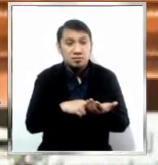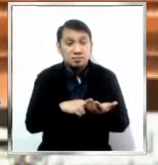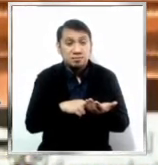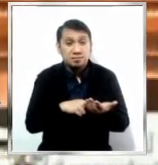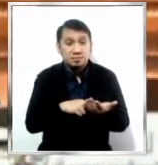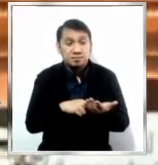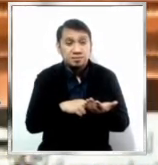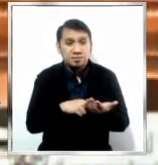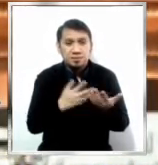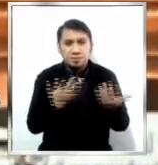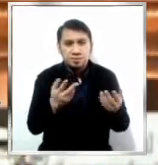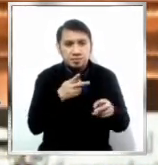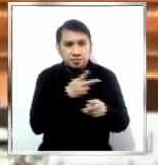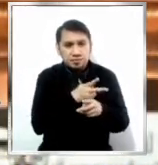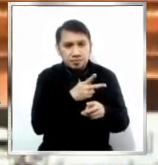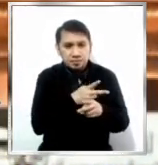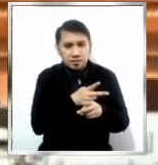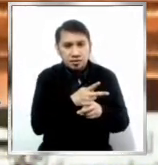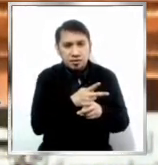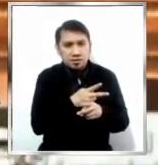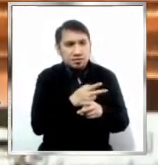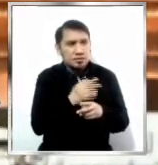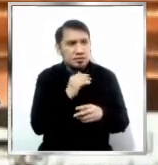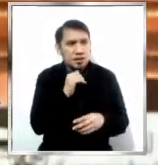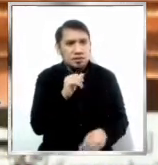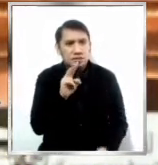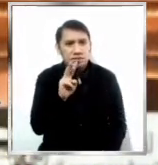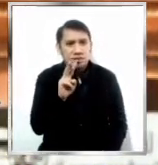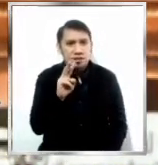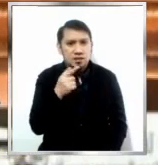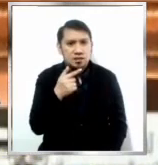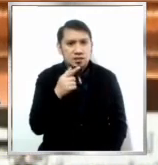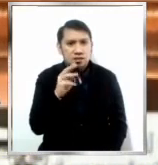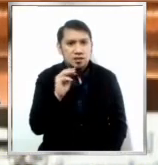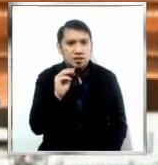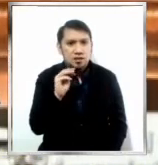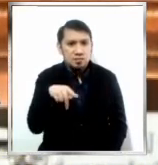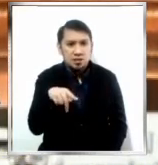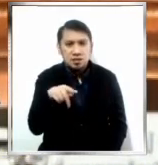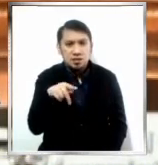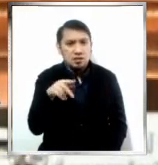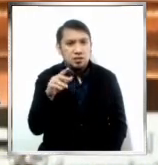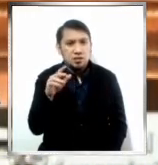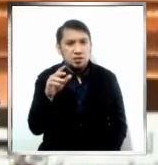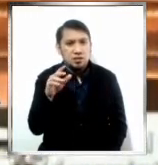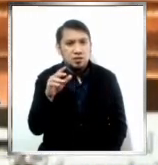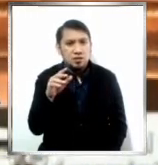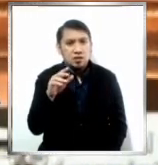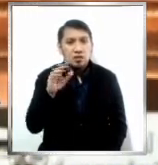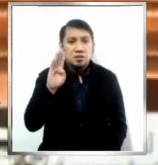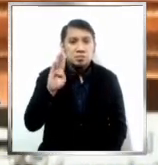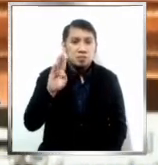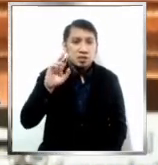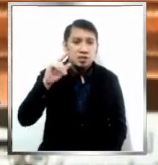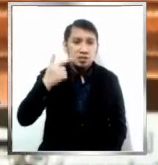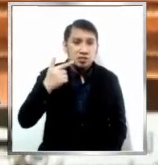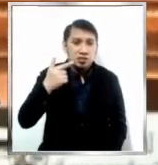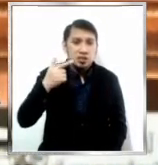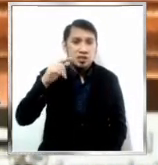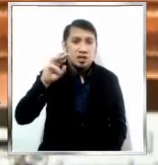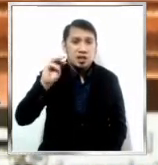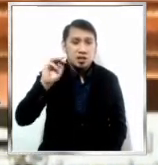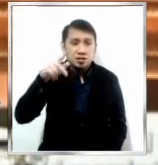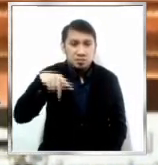kasi hindi yan sila BJMP o taga-munting lupa. BJMP noong hinihir pa yung